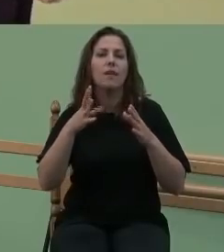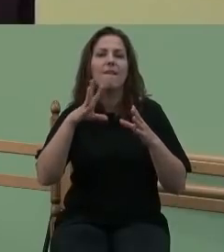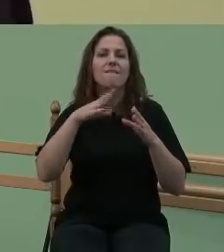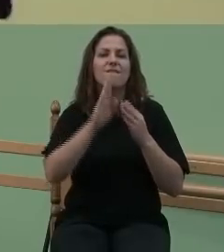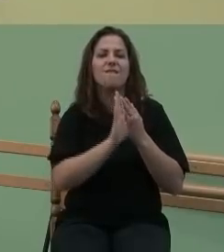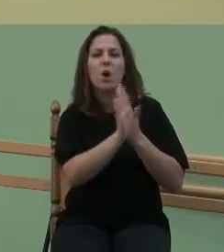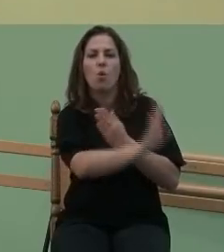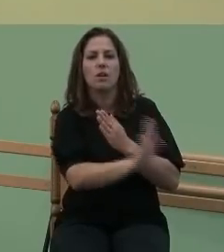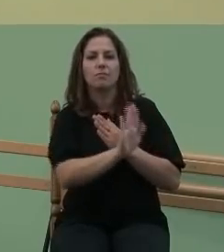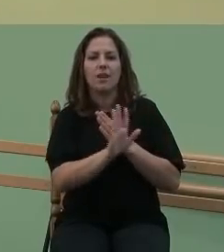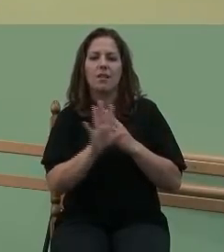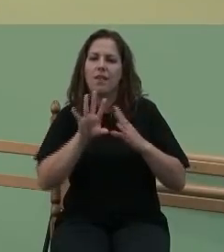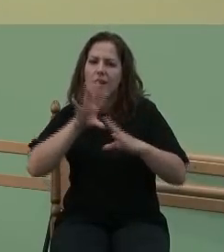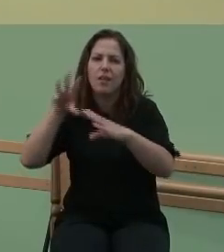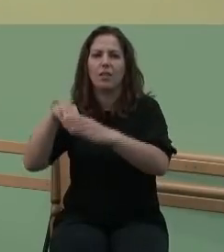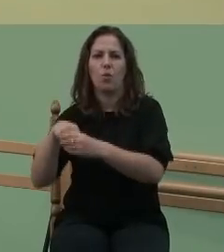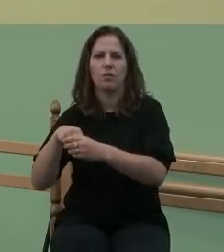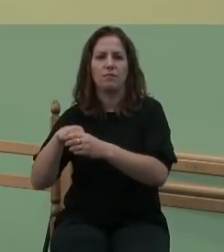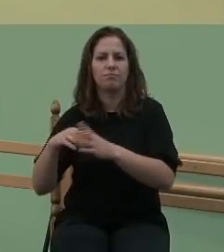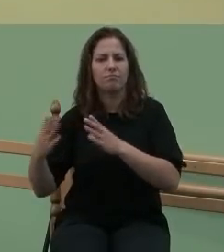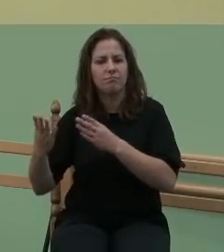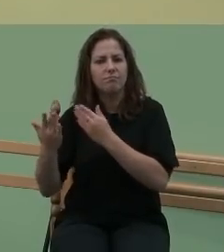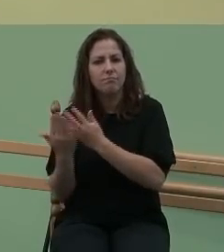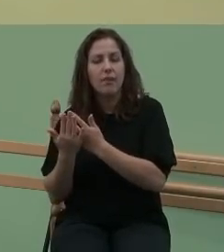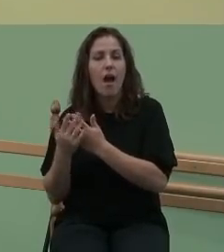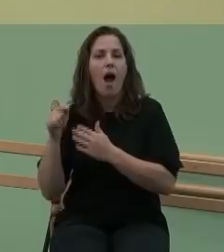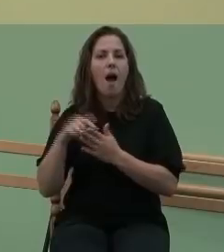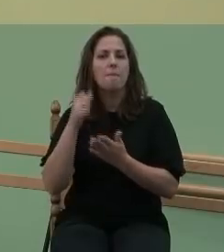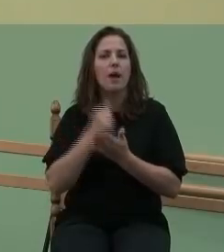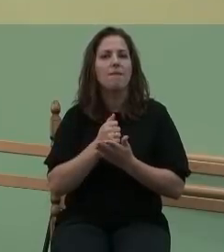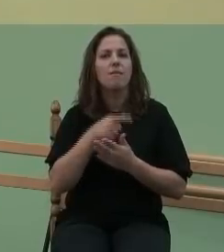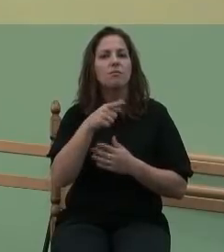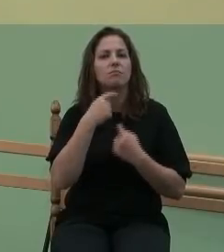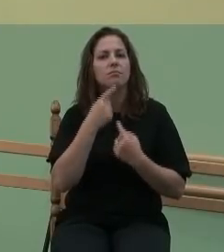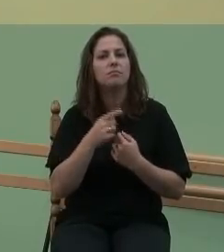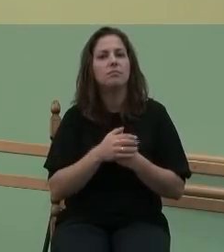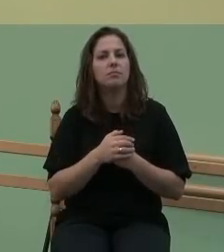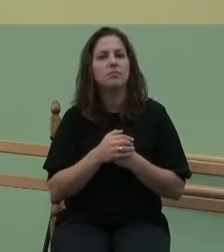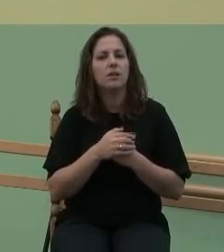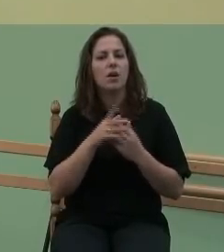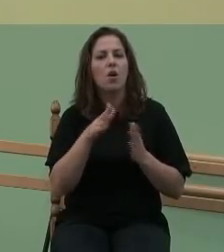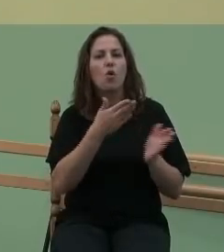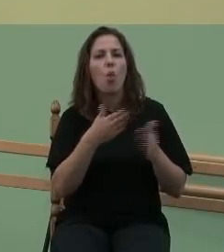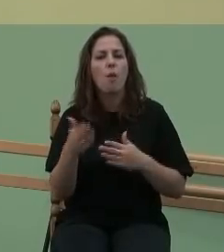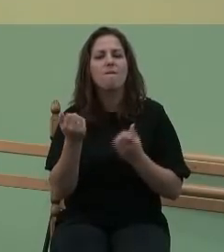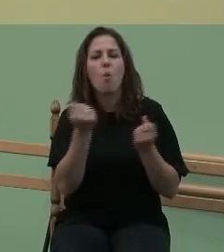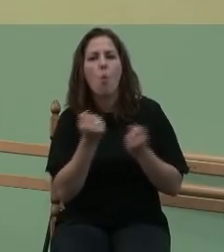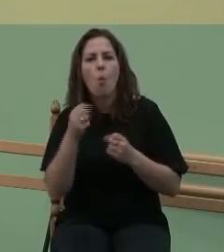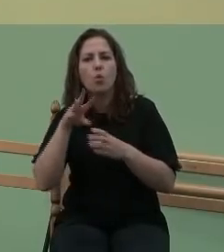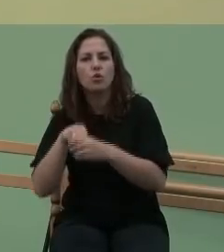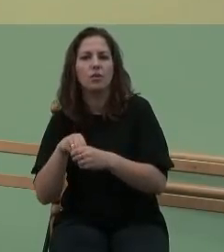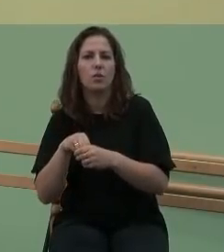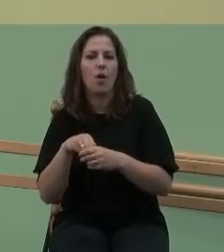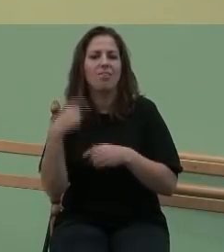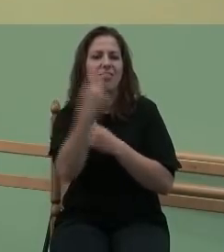wykluczająco, tylko inkluzywnie i wkluczająco, a prawo, aby znaczyło gotowa do użytku sprawna